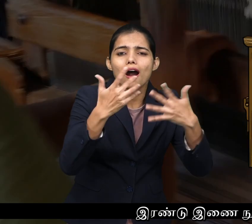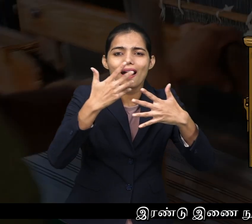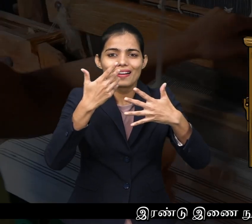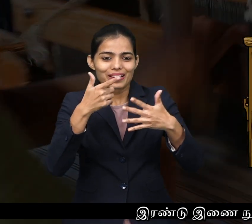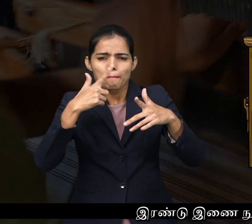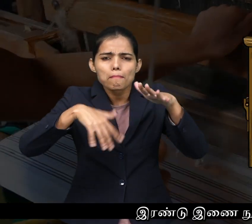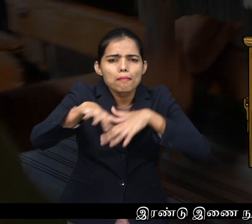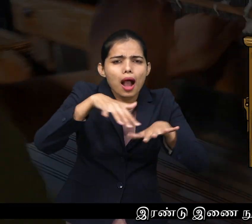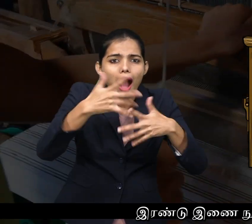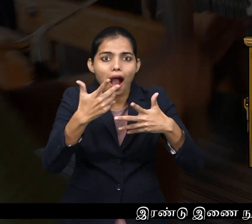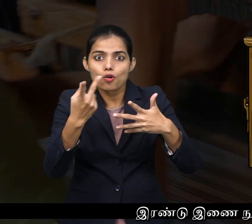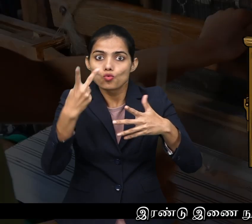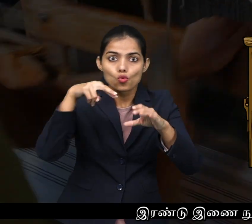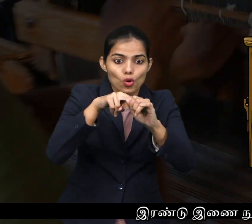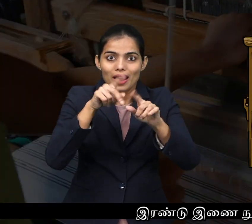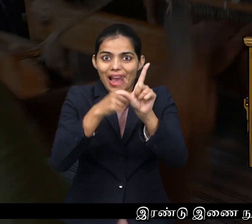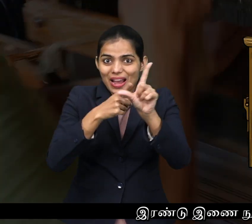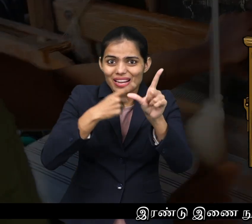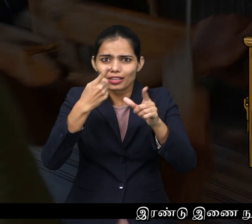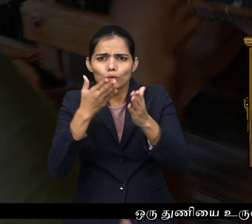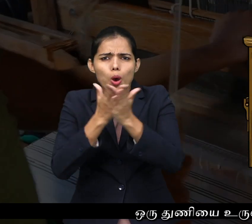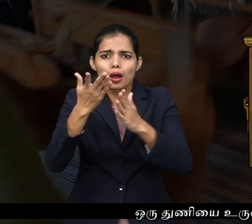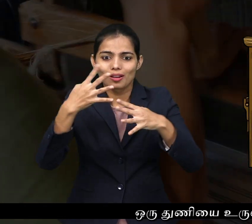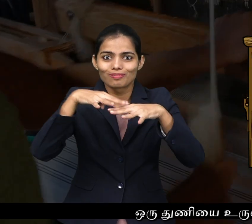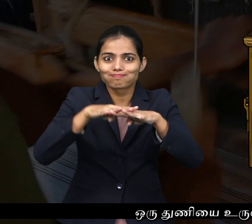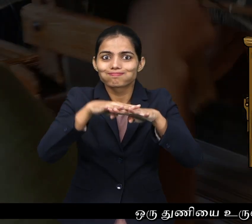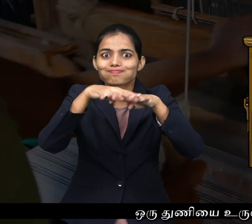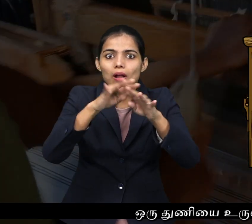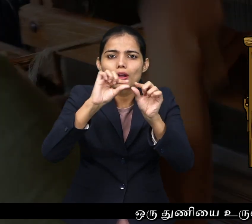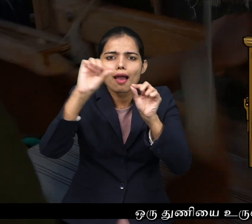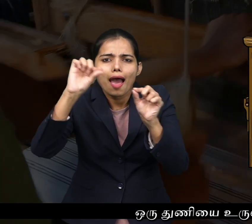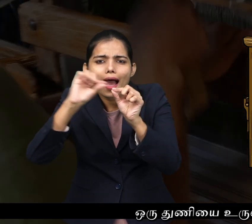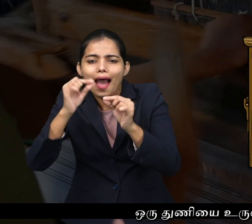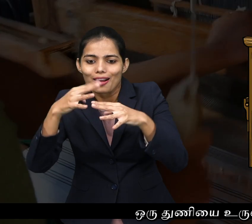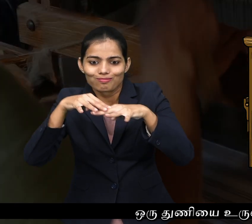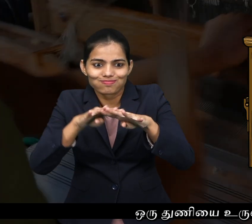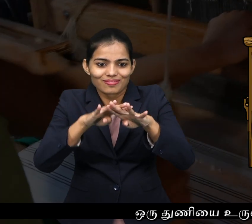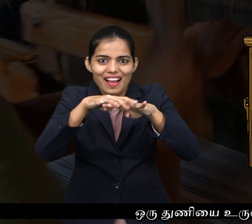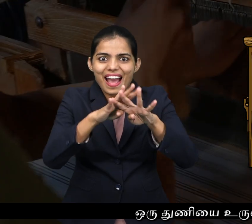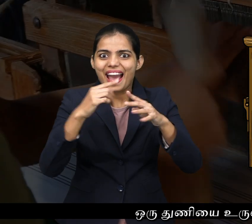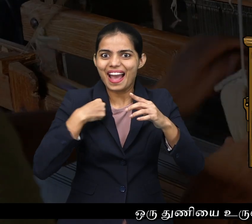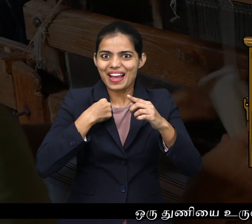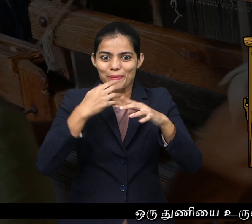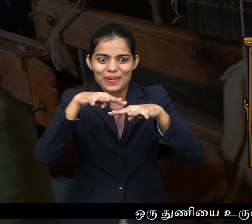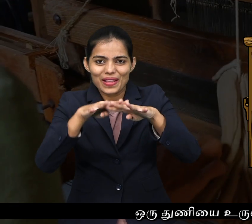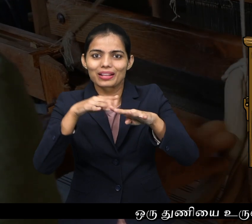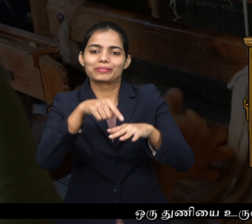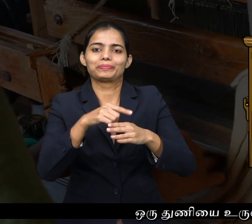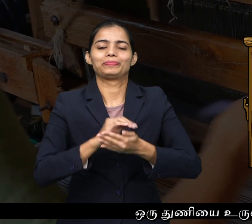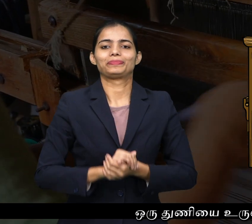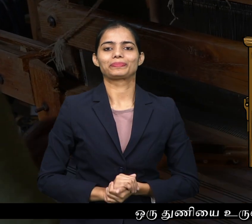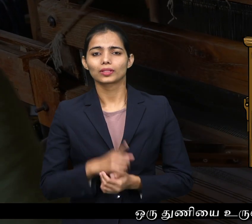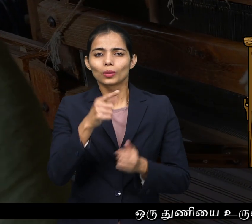2 இணை நூல்களை ஒன்றாக இணைத்து ஒரு துணியை உருவாக்குவது நெசவு எனப்படும்.